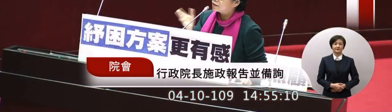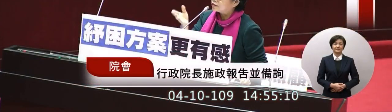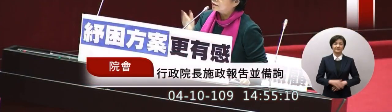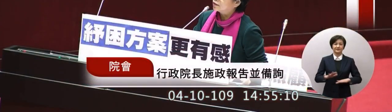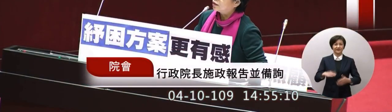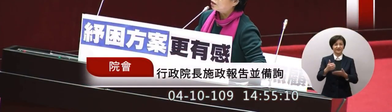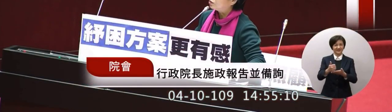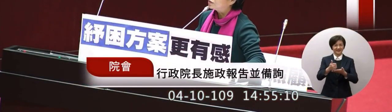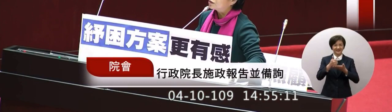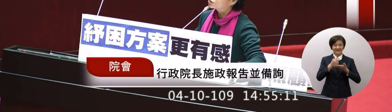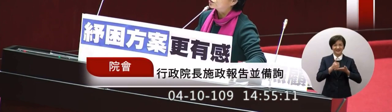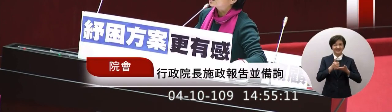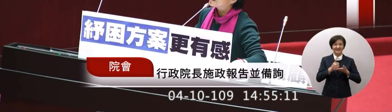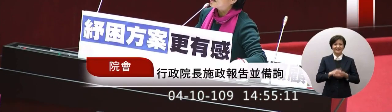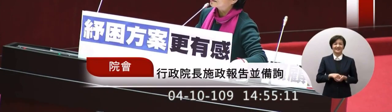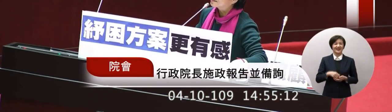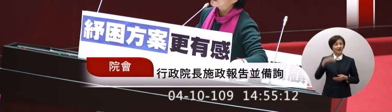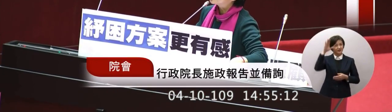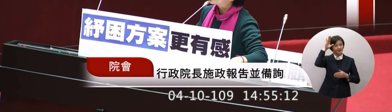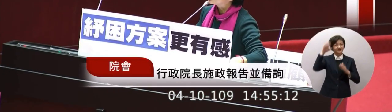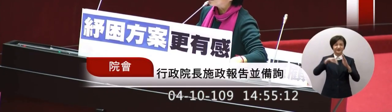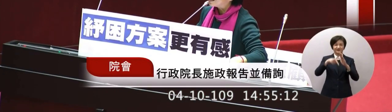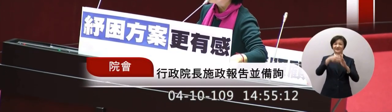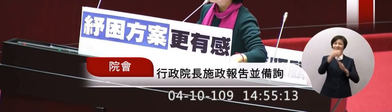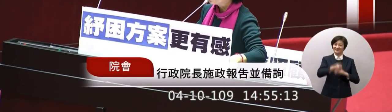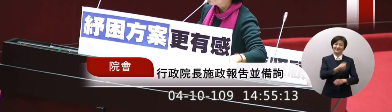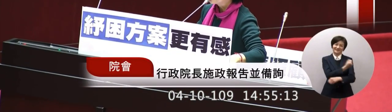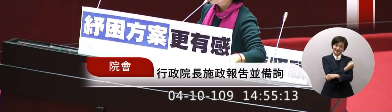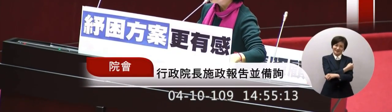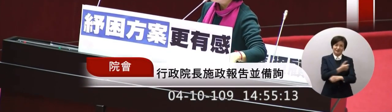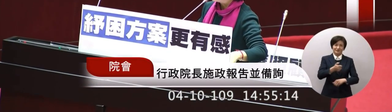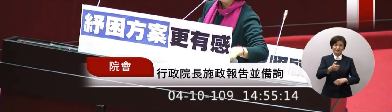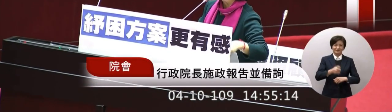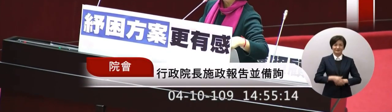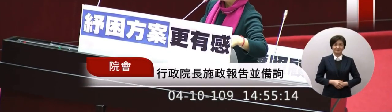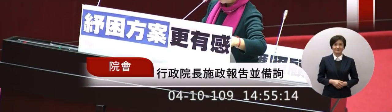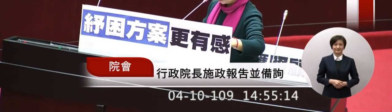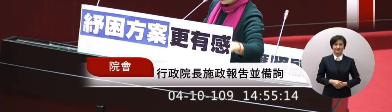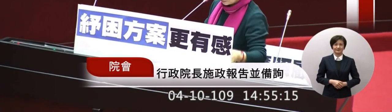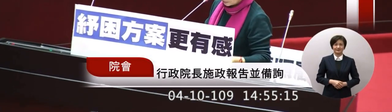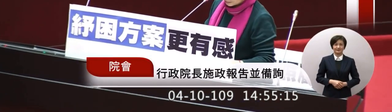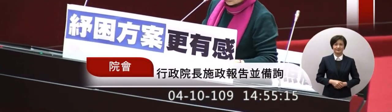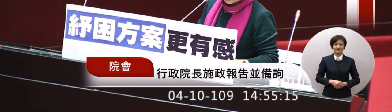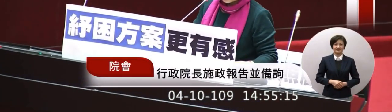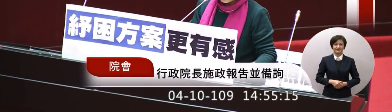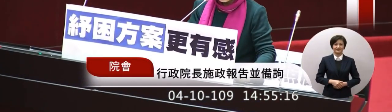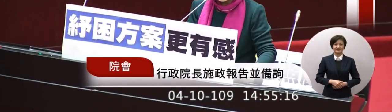有请好我们的苏院长，辛苦了。 请苏院长。